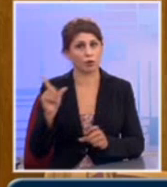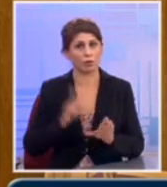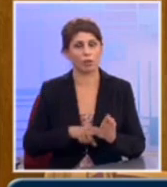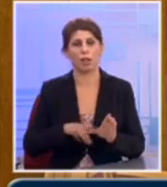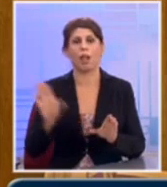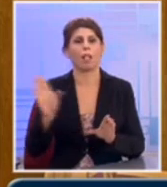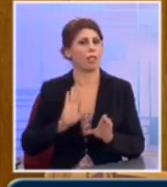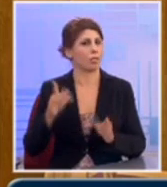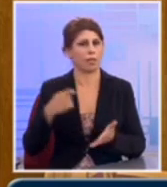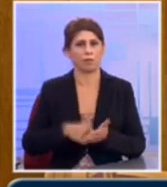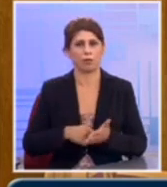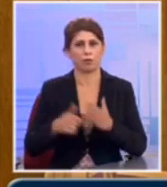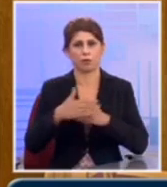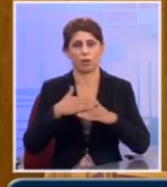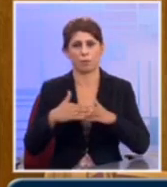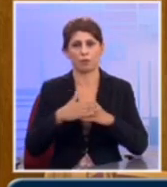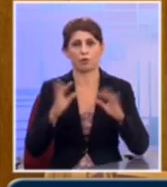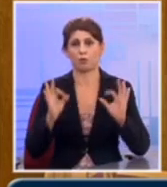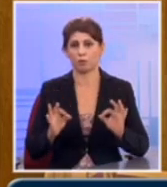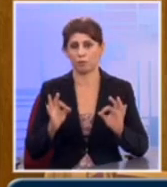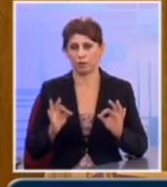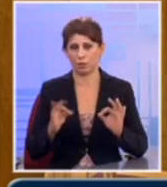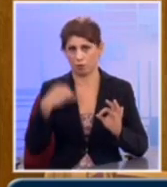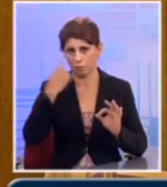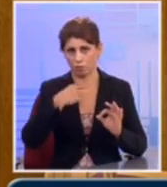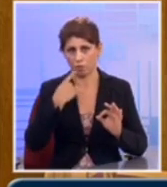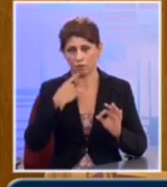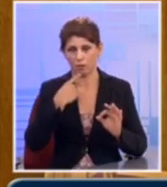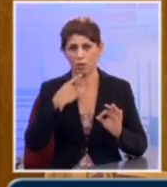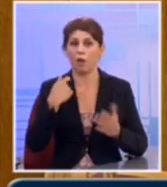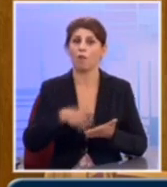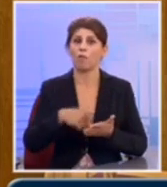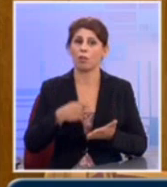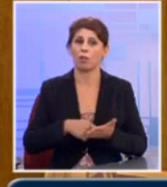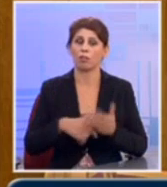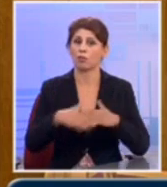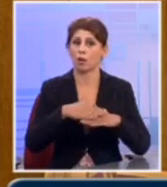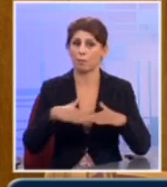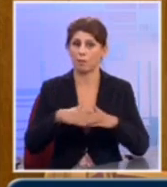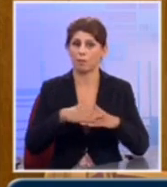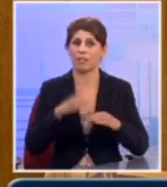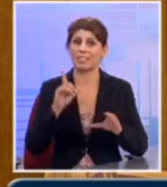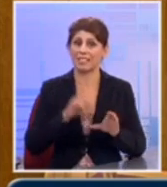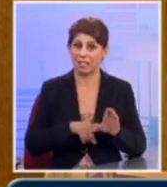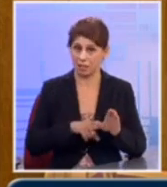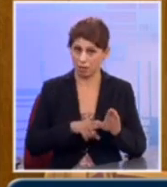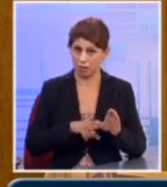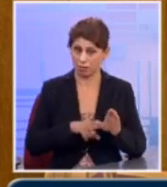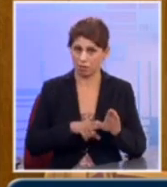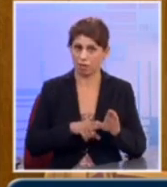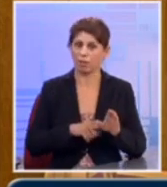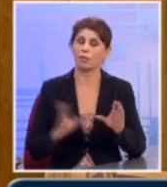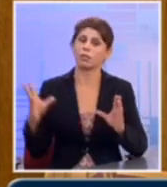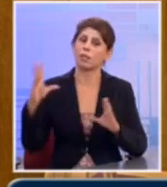δεν φορολογούνται στο επίπεδο του φυσικού προσώπου φορολογούνται στο επίπεδο της εταιρείας και